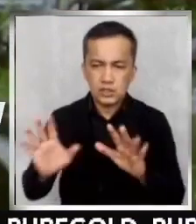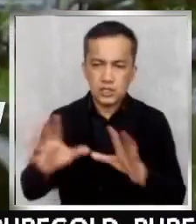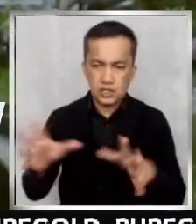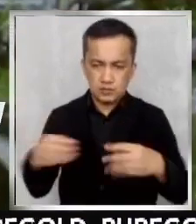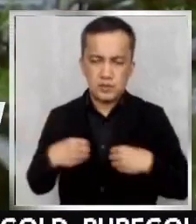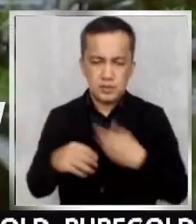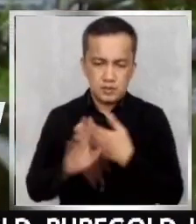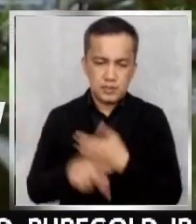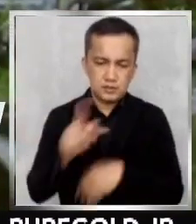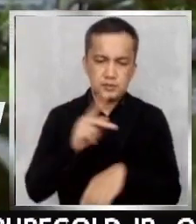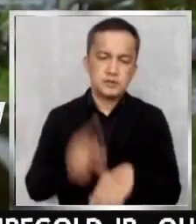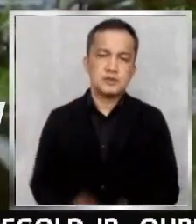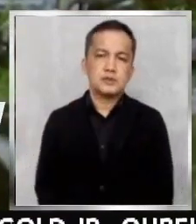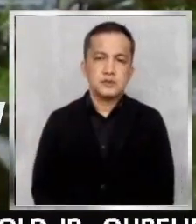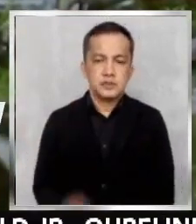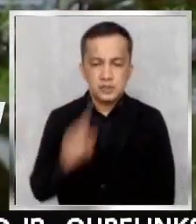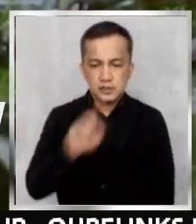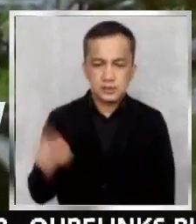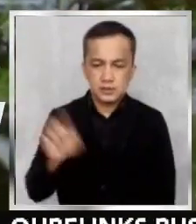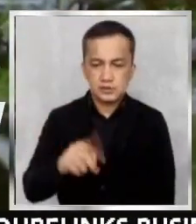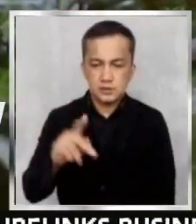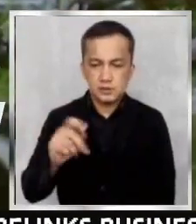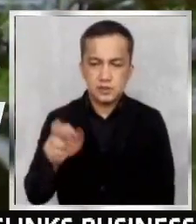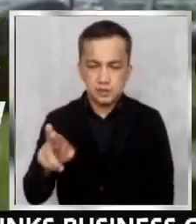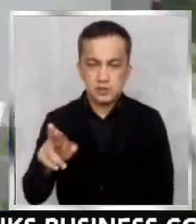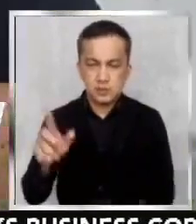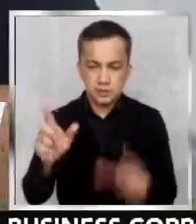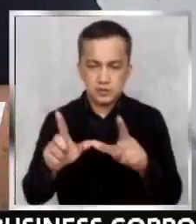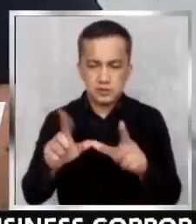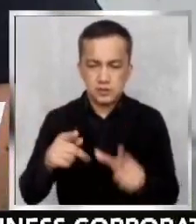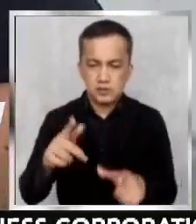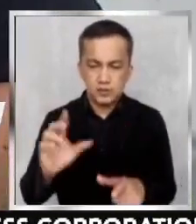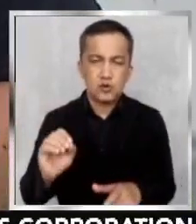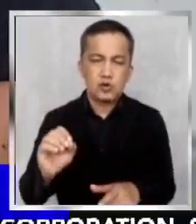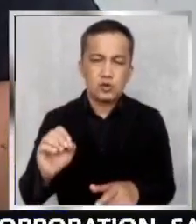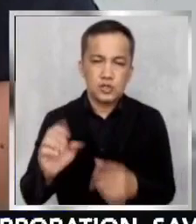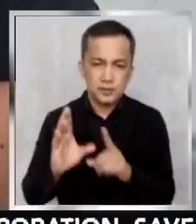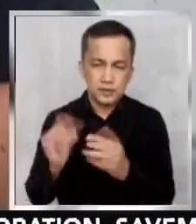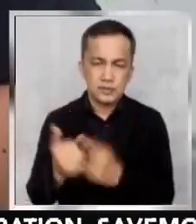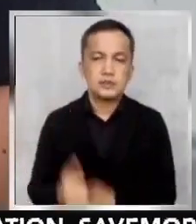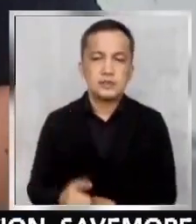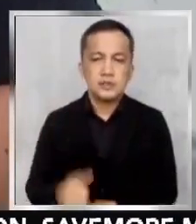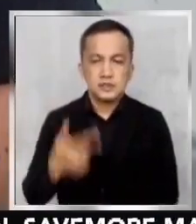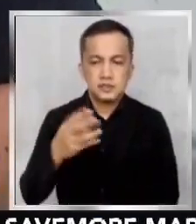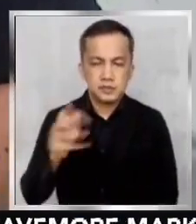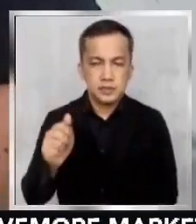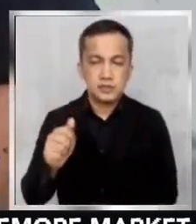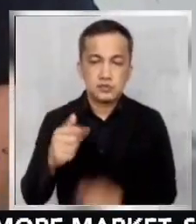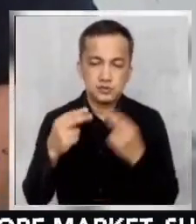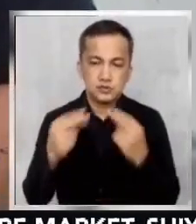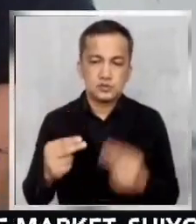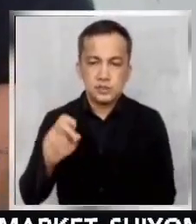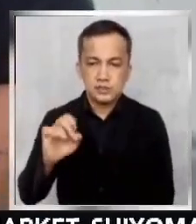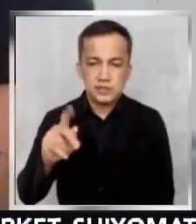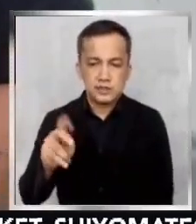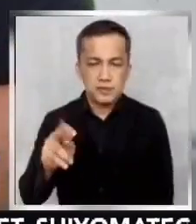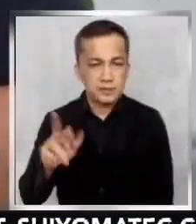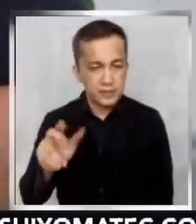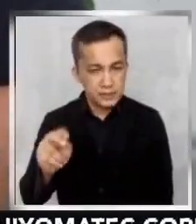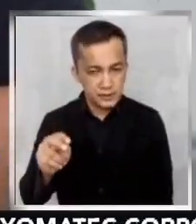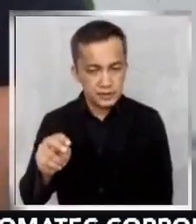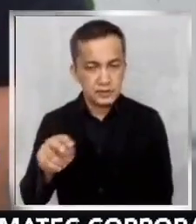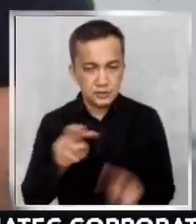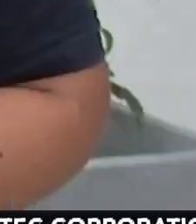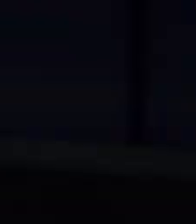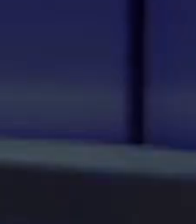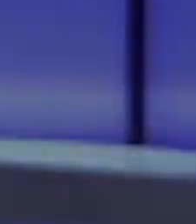Kinansela na rin ng PAGCOR ang mga lisensya ng Pogo Company. Para sa GMA Integrated News, Salima Refran, nakatutok